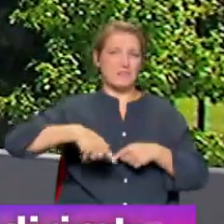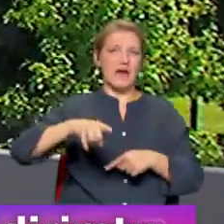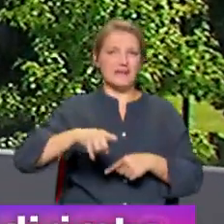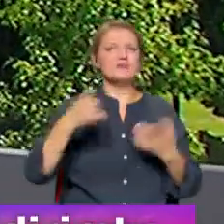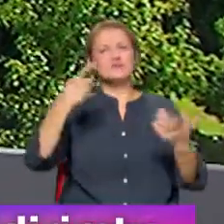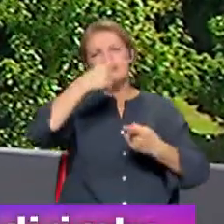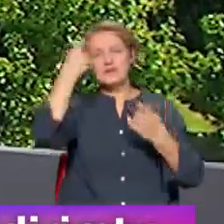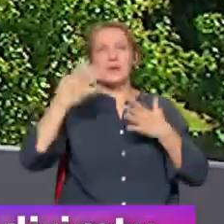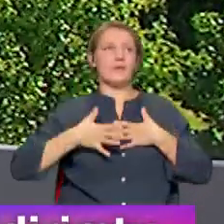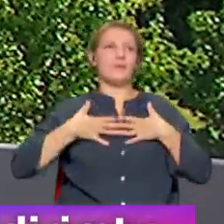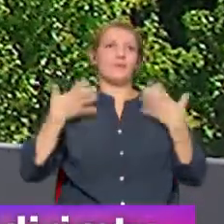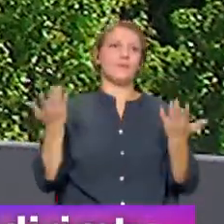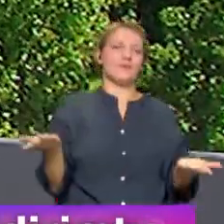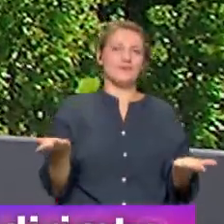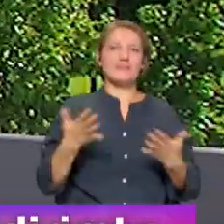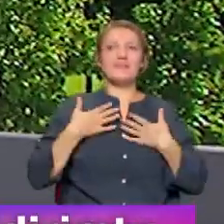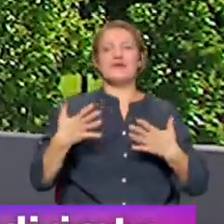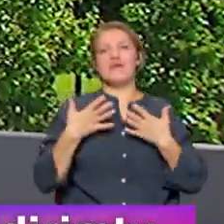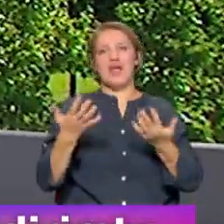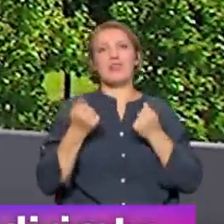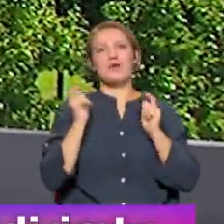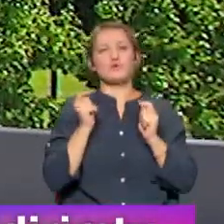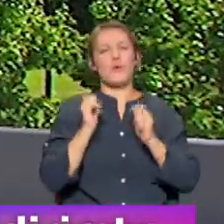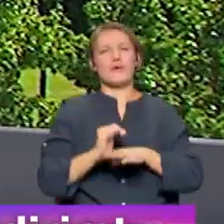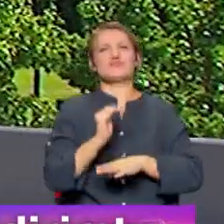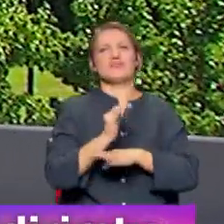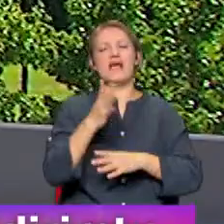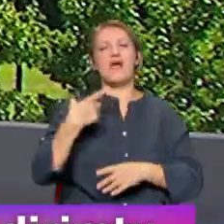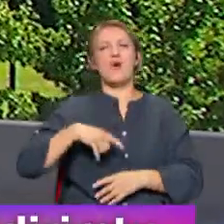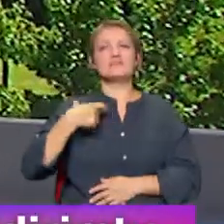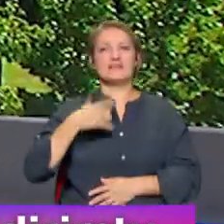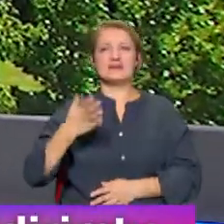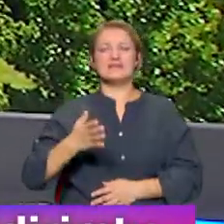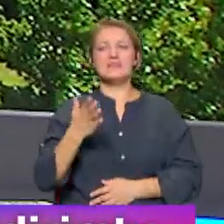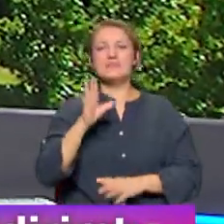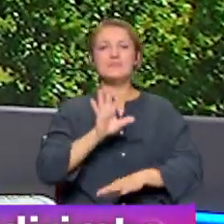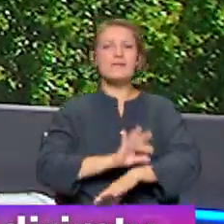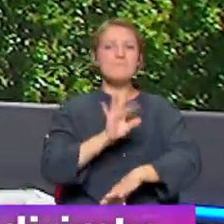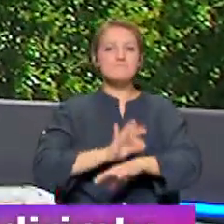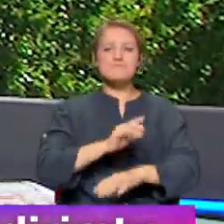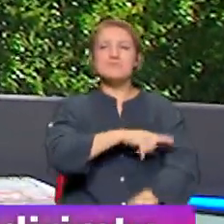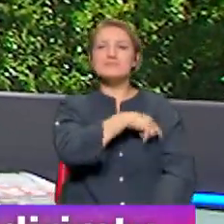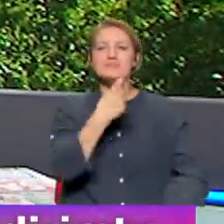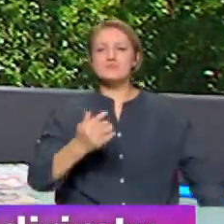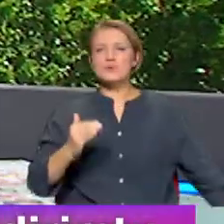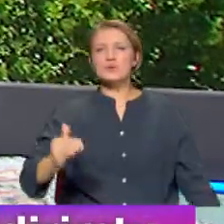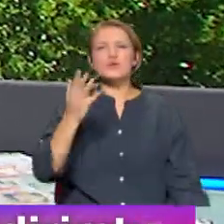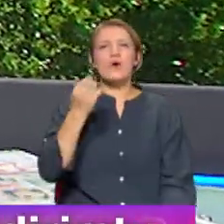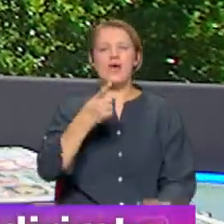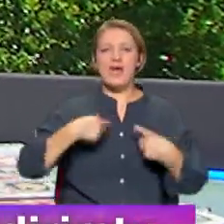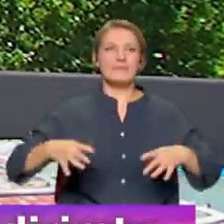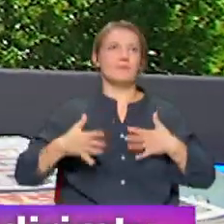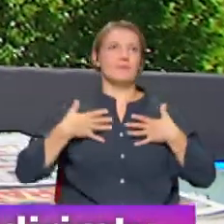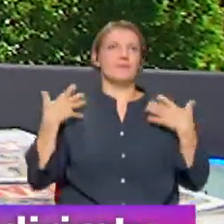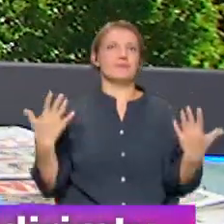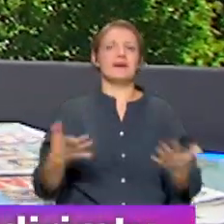sıcaktan Bunu aldık Kavrulduk Nefes almakta güçlük yaşadık Özellikle de nem oranının yüksek olması hepimizi